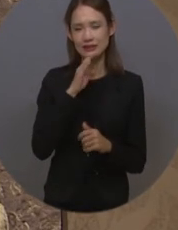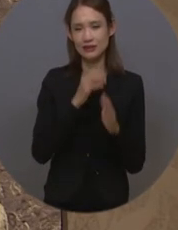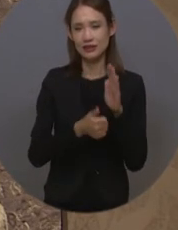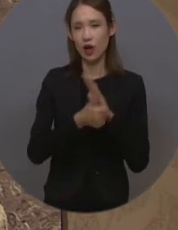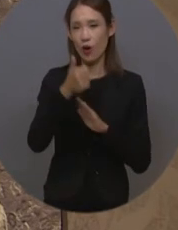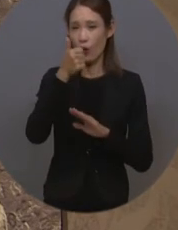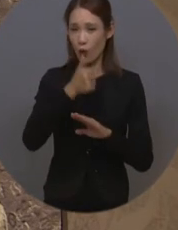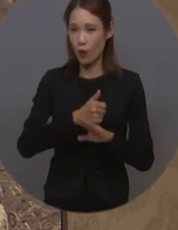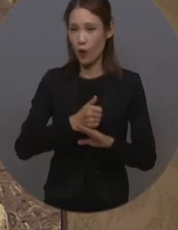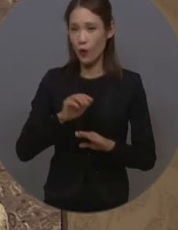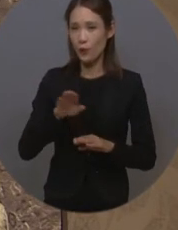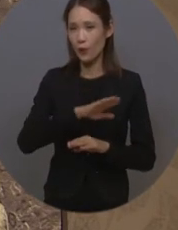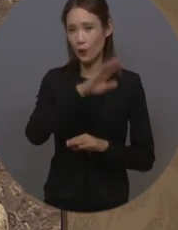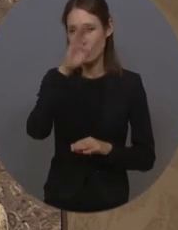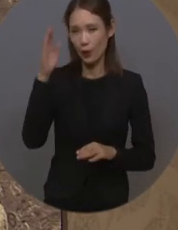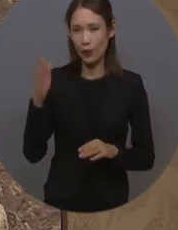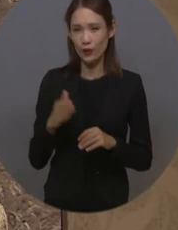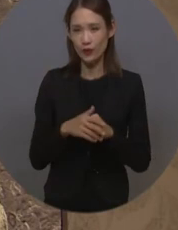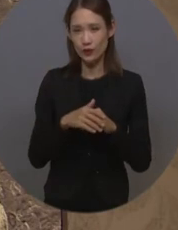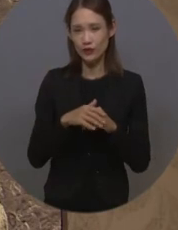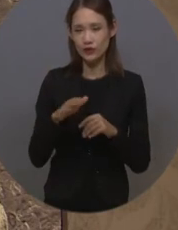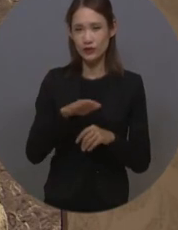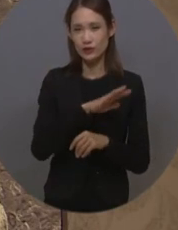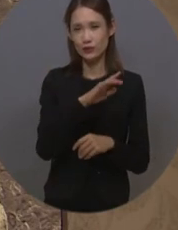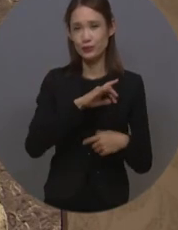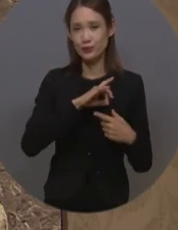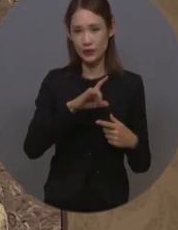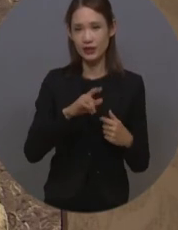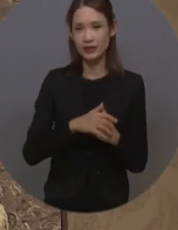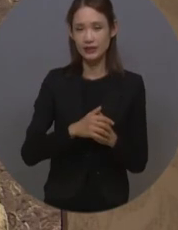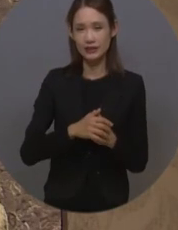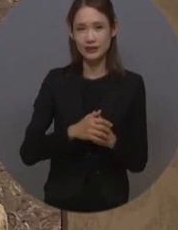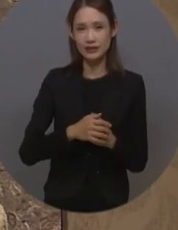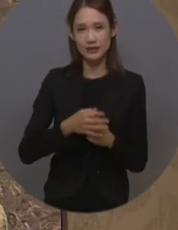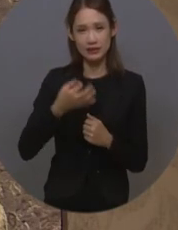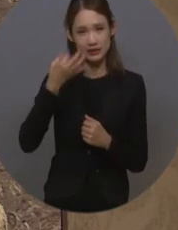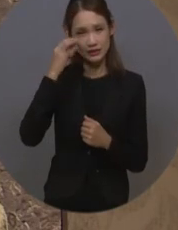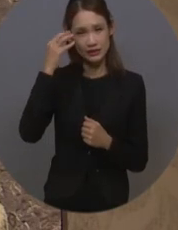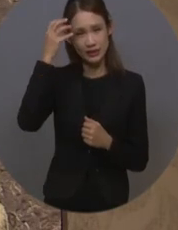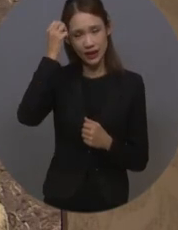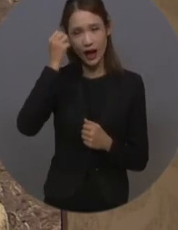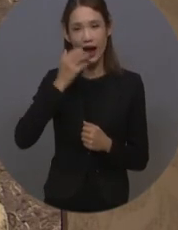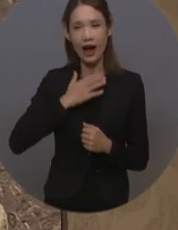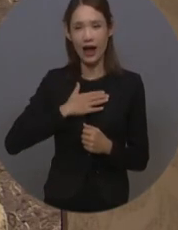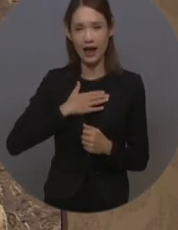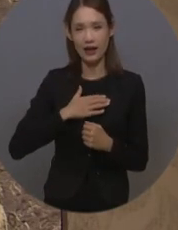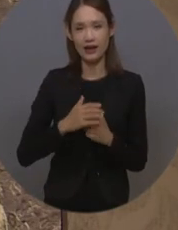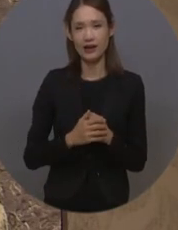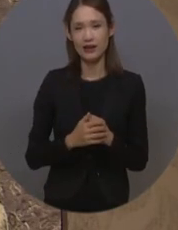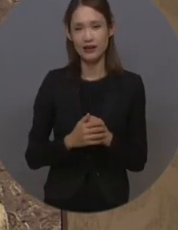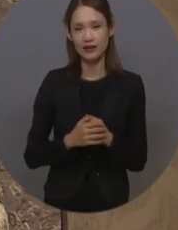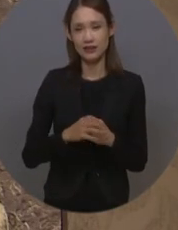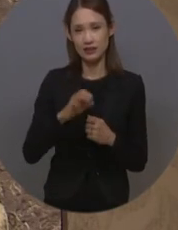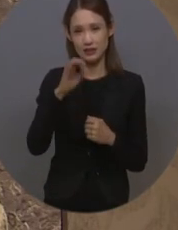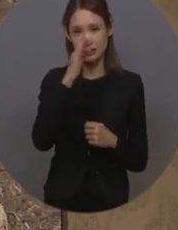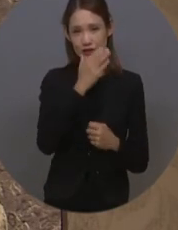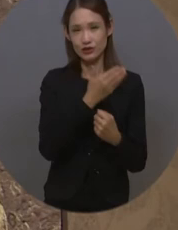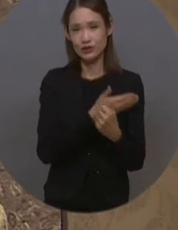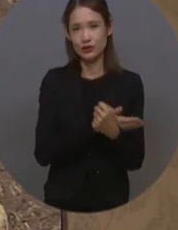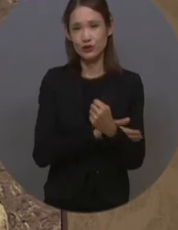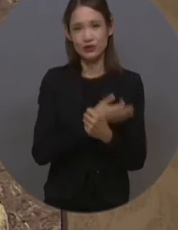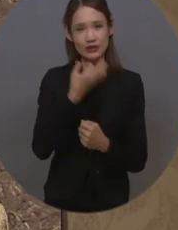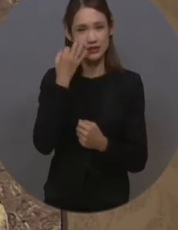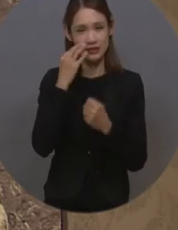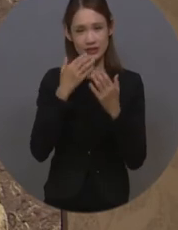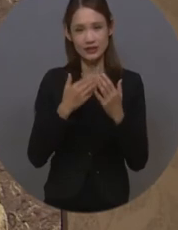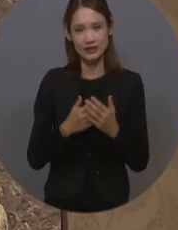것은 모두가 우리 브랜드를 다 인지해주고 또 인정 기술력도